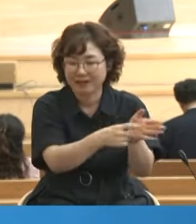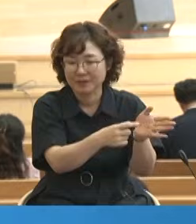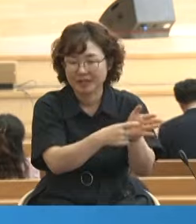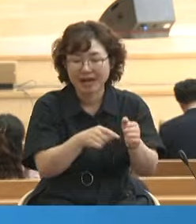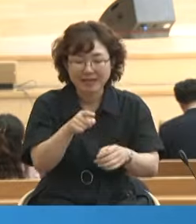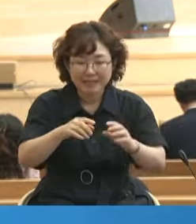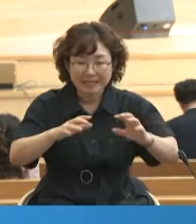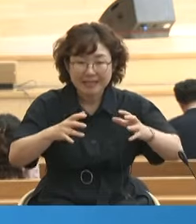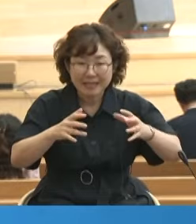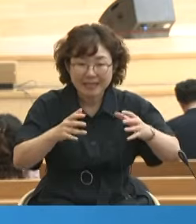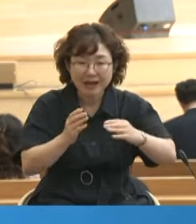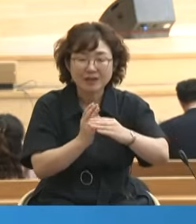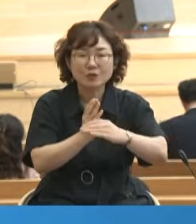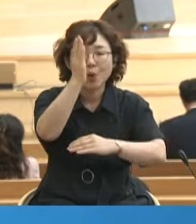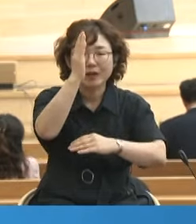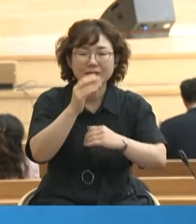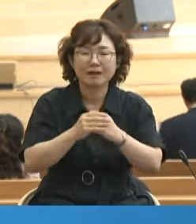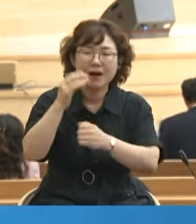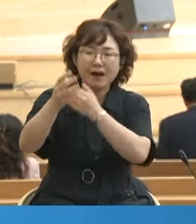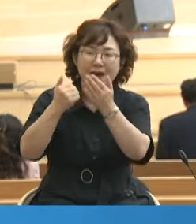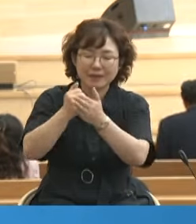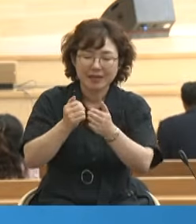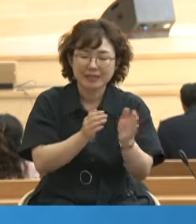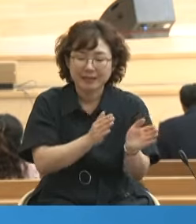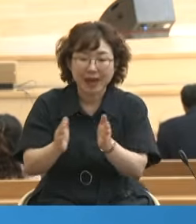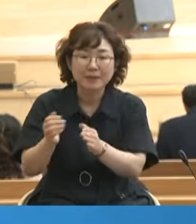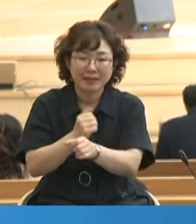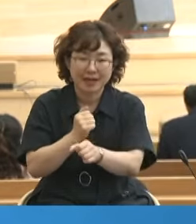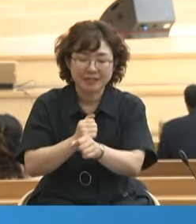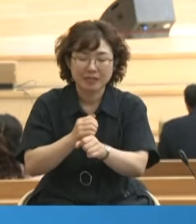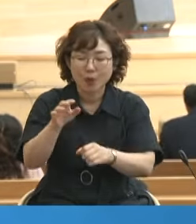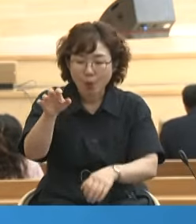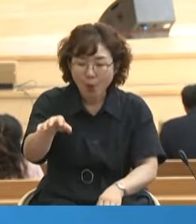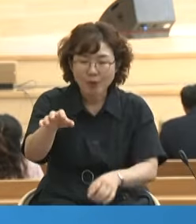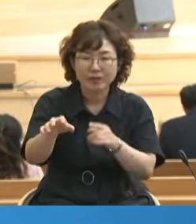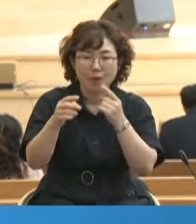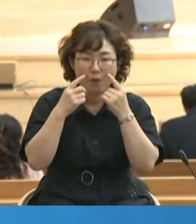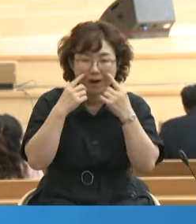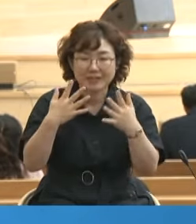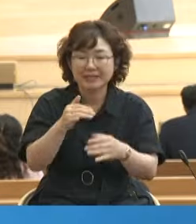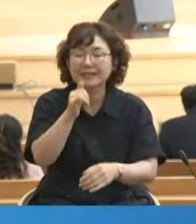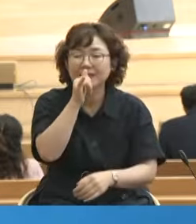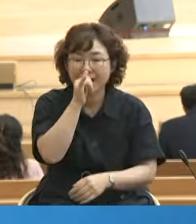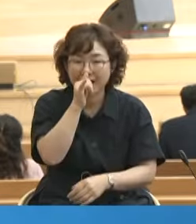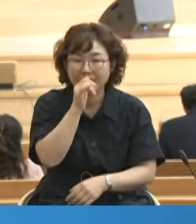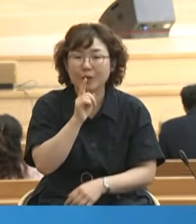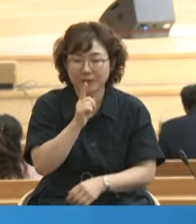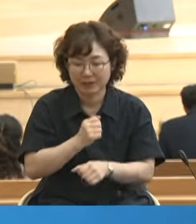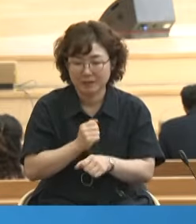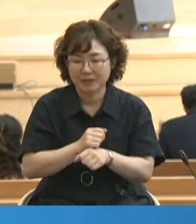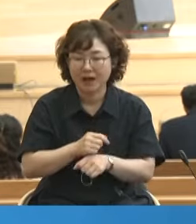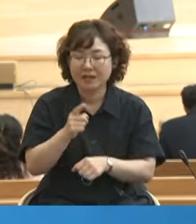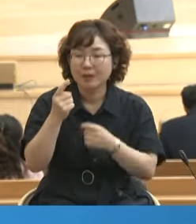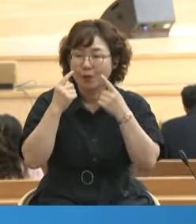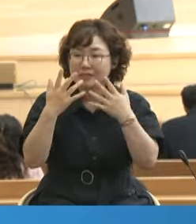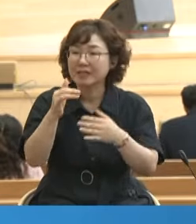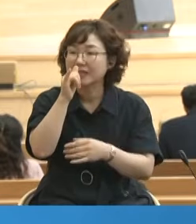넘어 우리 주님이 예비하신 곳이 있다라고 말하죠. 여러분, 그것이